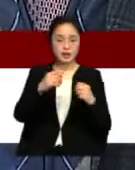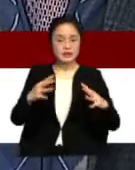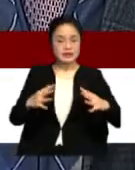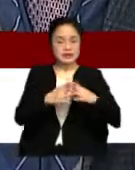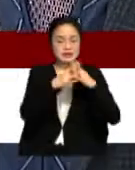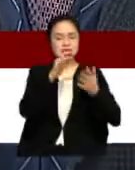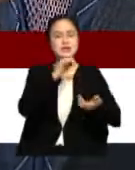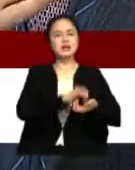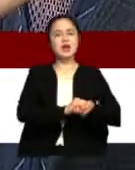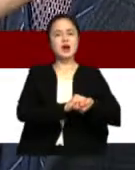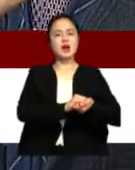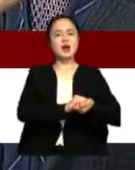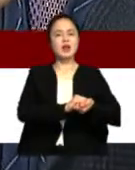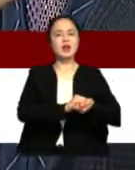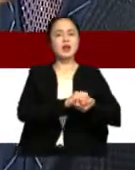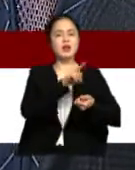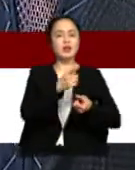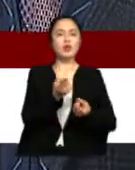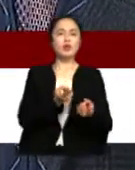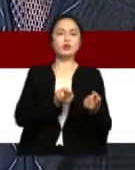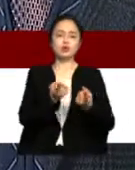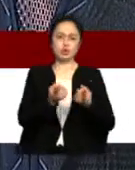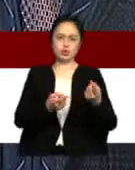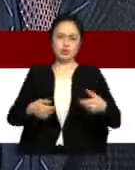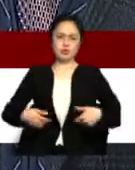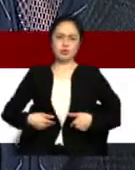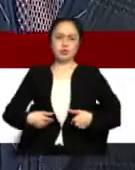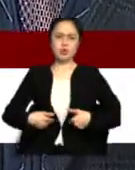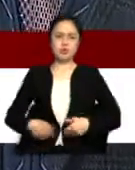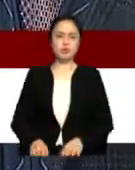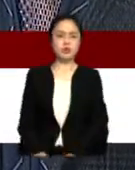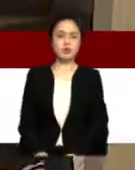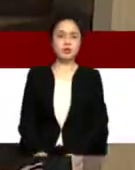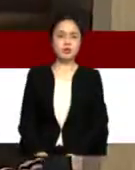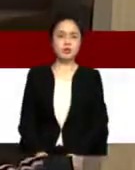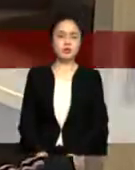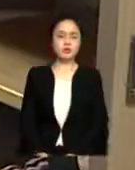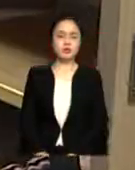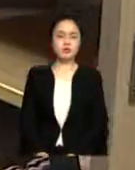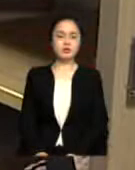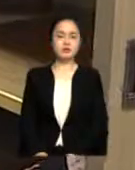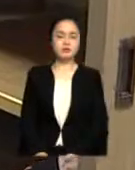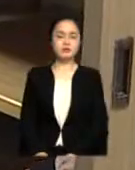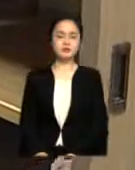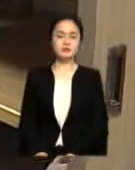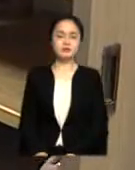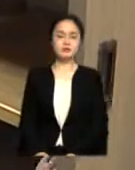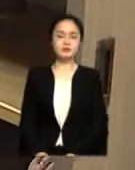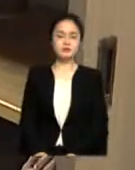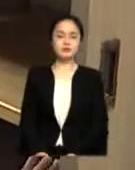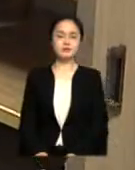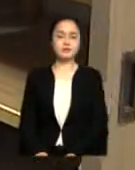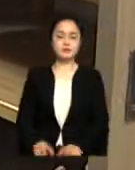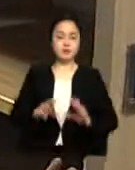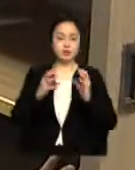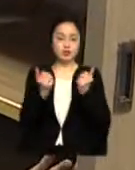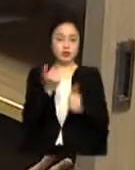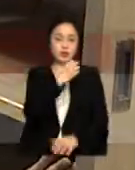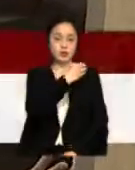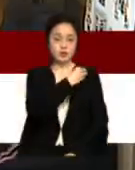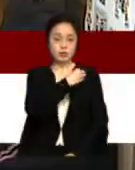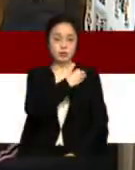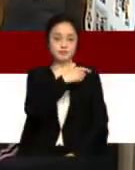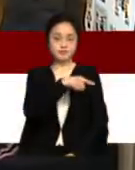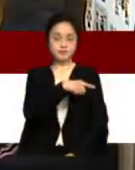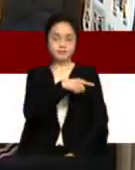단지들은 종적이 를 적용할 수 있도록 예 저희가 권위를 냈는데 지역구 국회의원 도 해당 아파트를